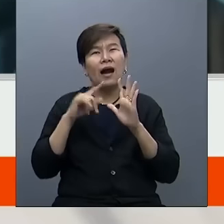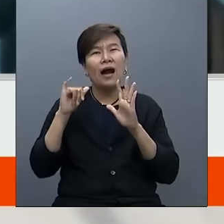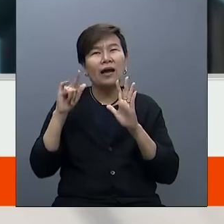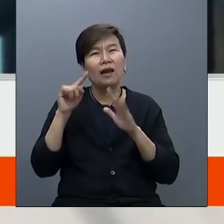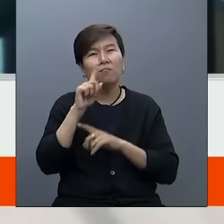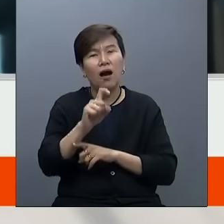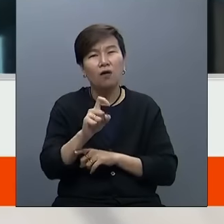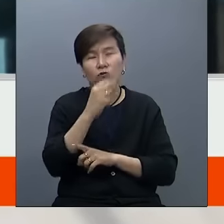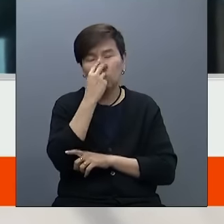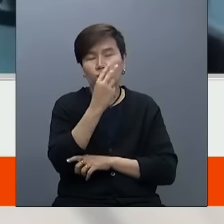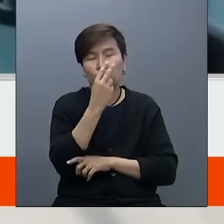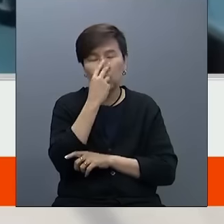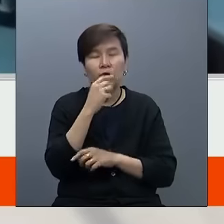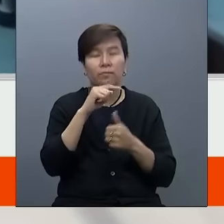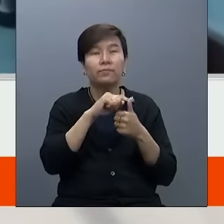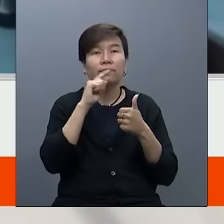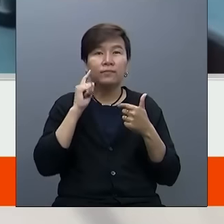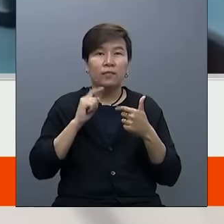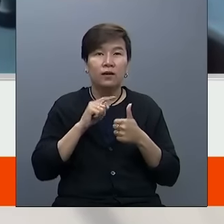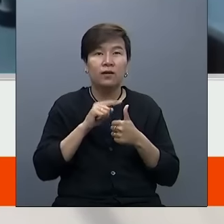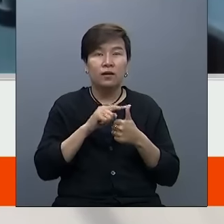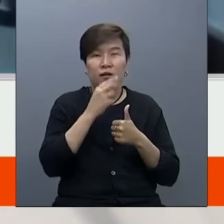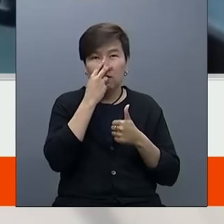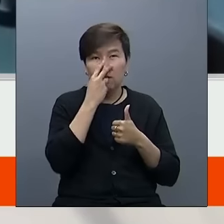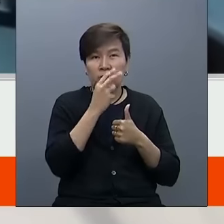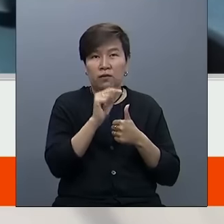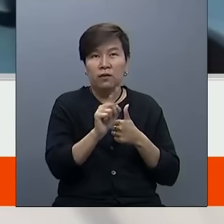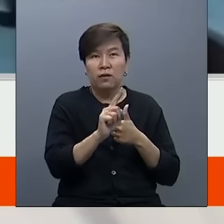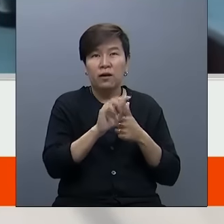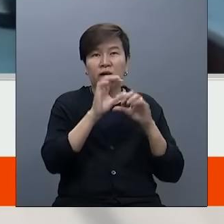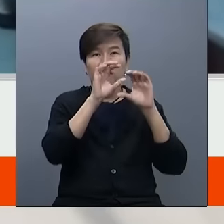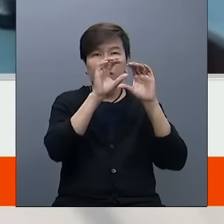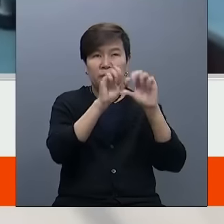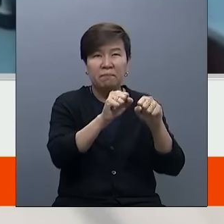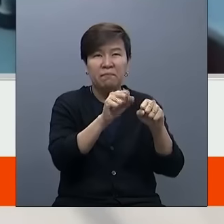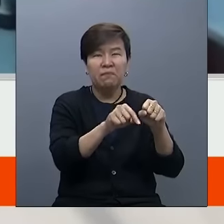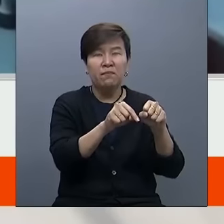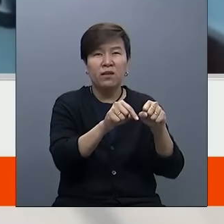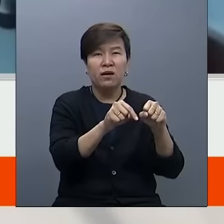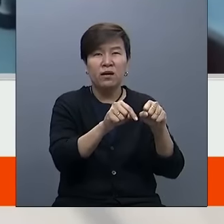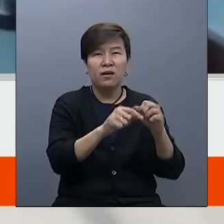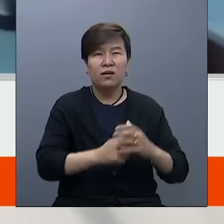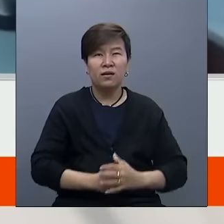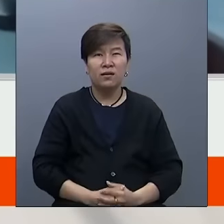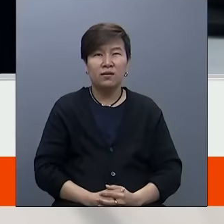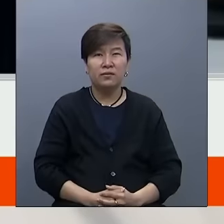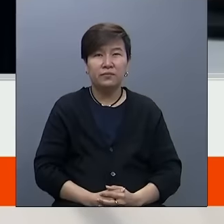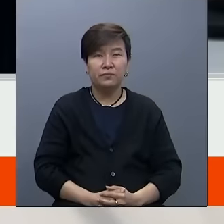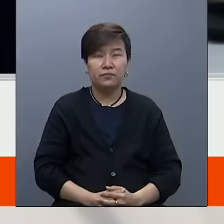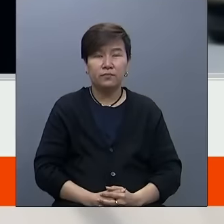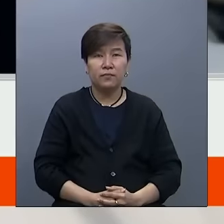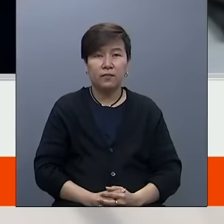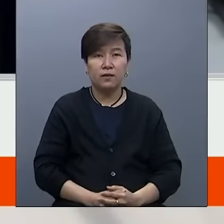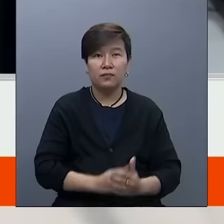เว้นอันนี้คือประเด็นที่หนึ่งนะครับซึ่งเราต้องตีความว่าเป็นการจับเป็นการควบคุมตัวแล้วนะครับเพราะคุณเปียถูกจับนะครับ